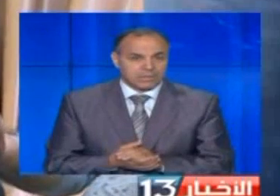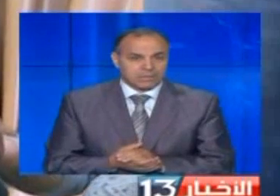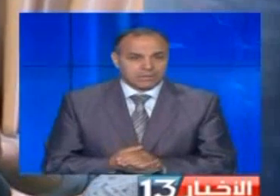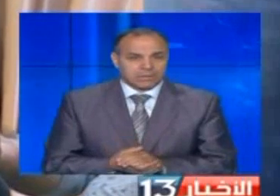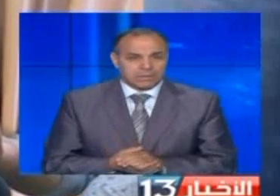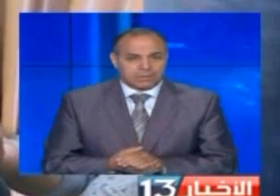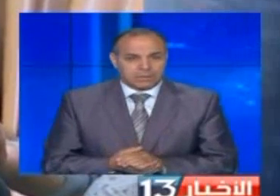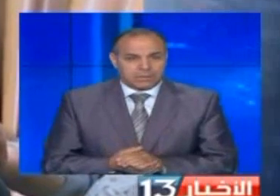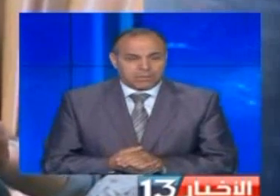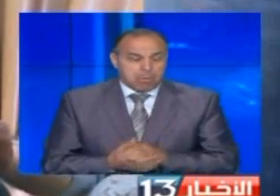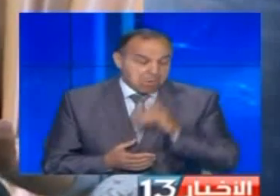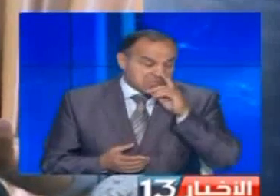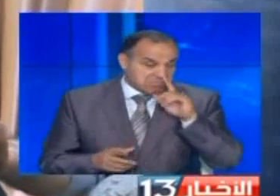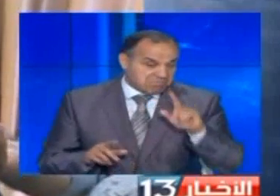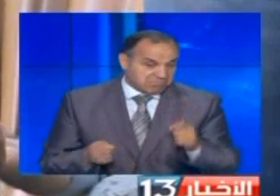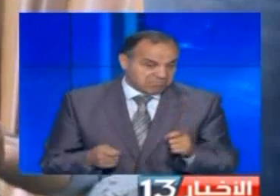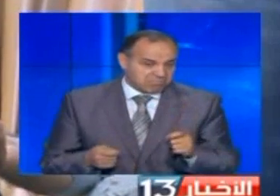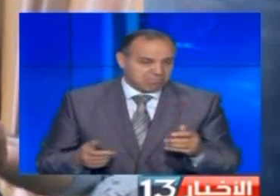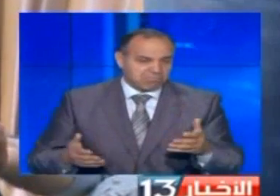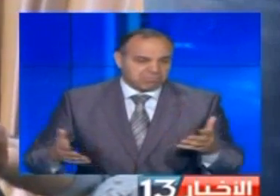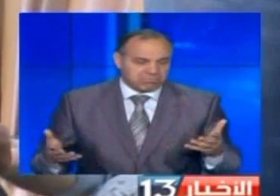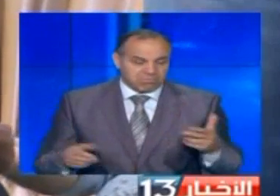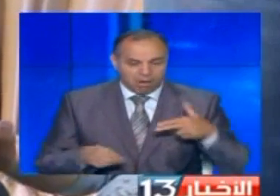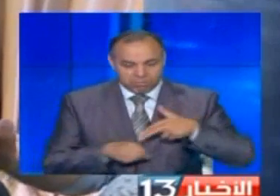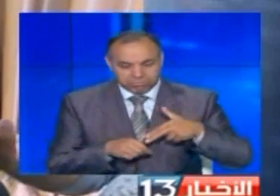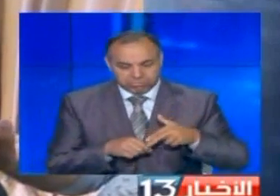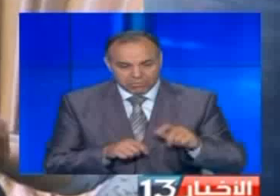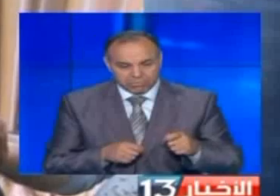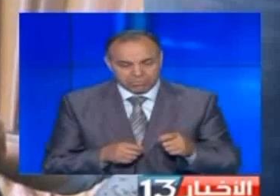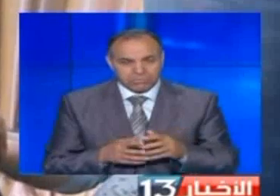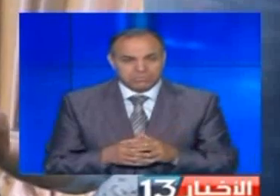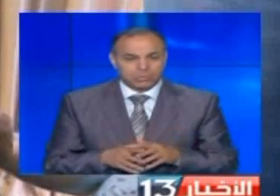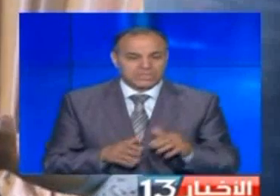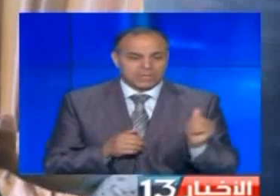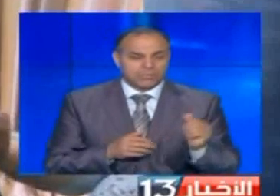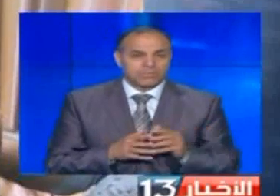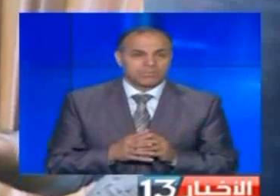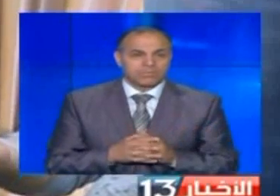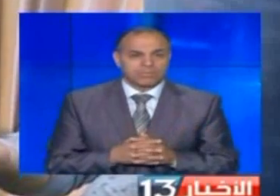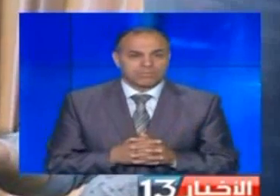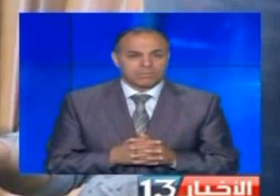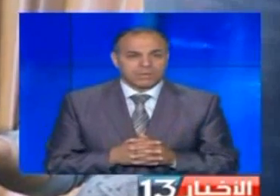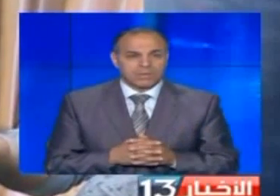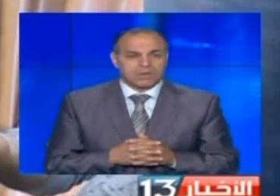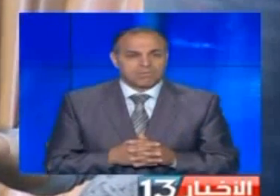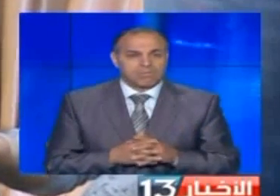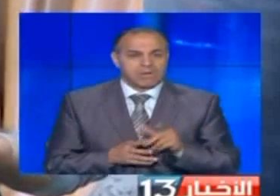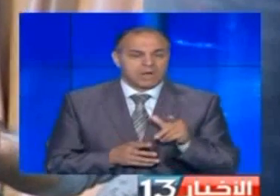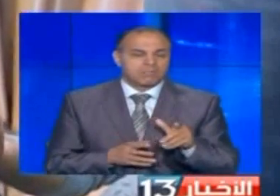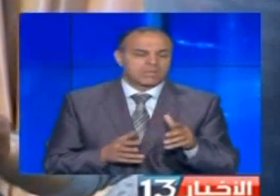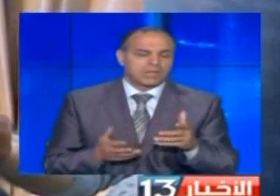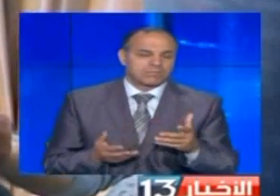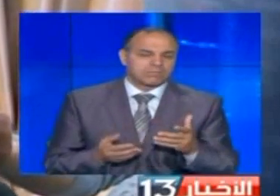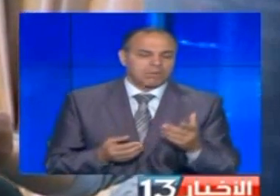إلى أنهم يسكروا معناها الآبار متاعهم وينسحبوا، وإنما يؤدي إلى أنه يعملون